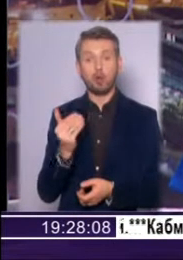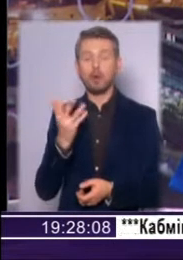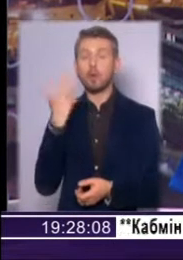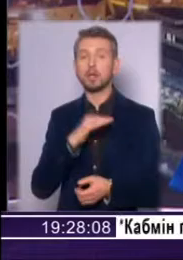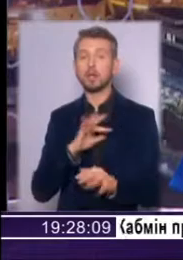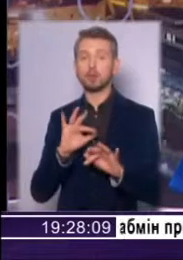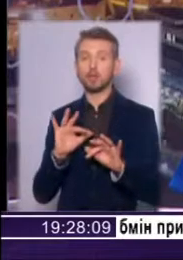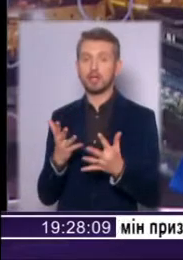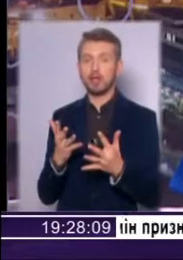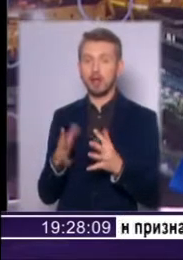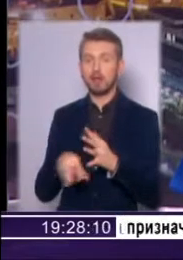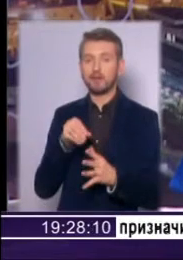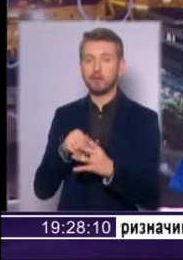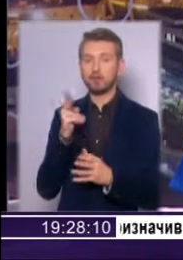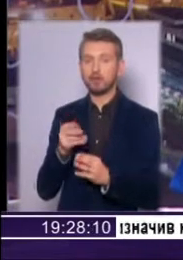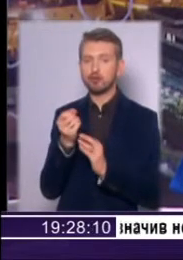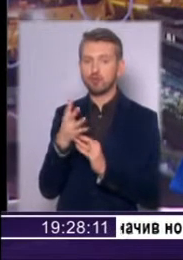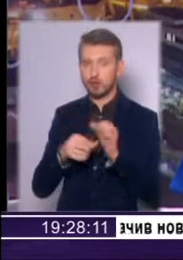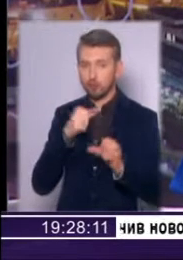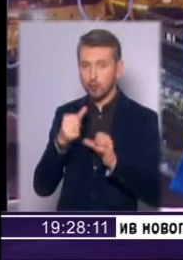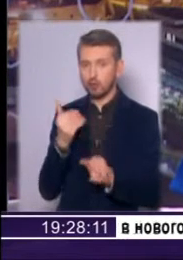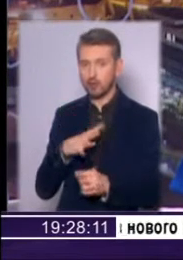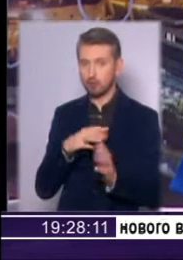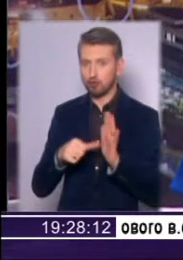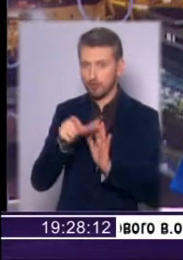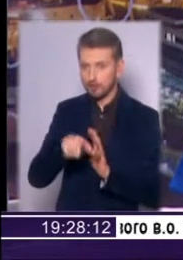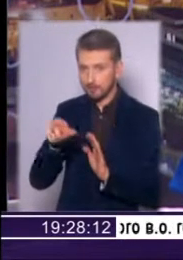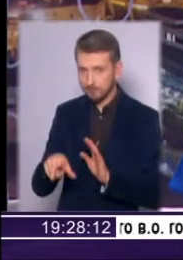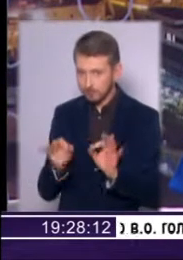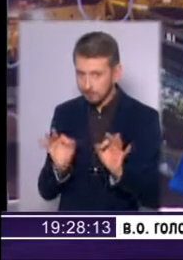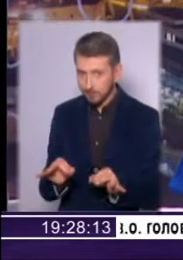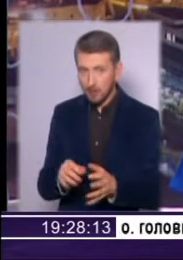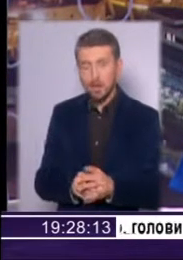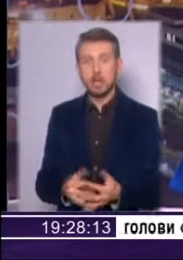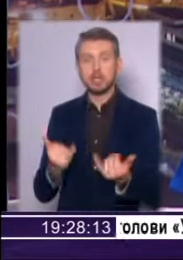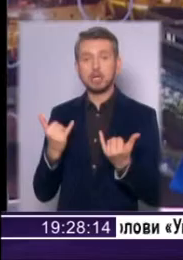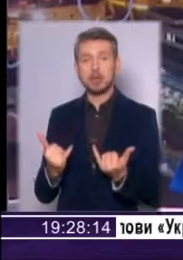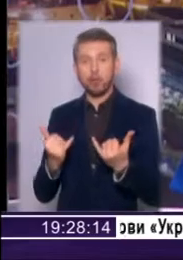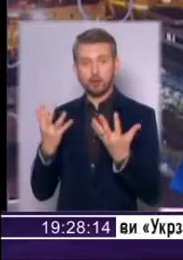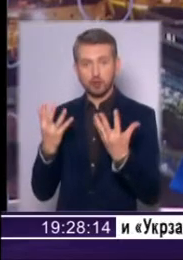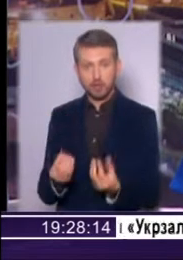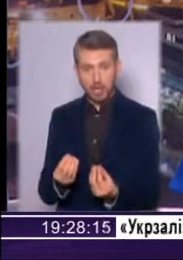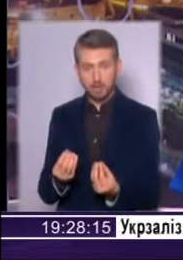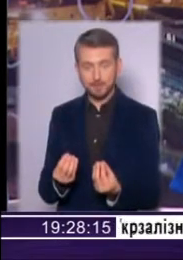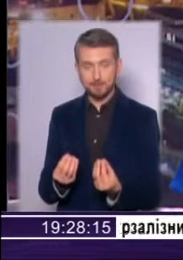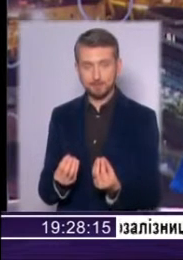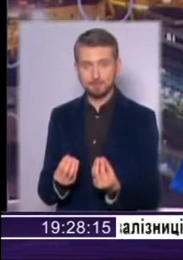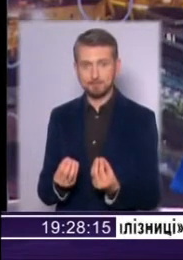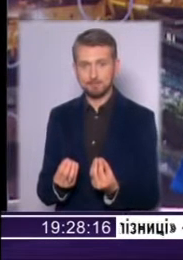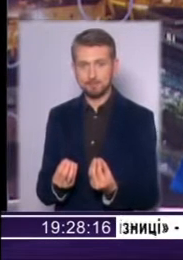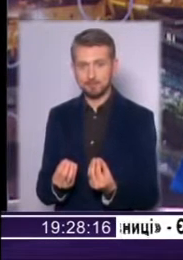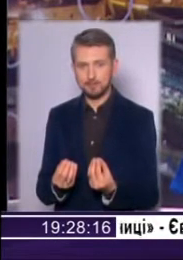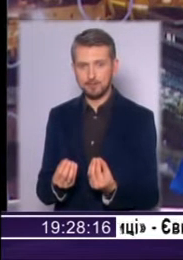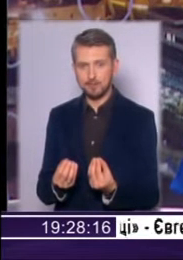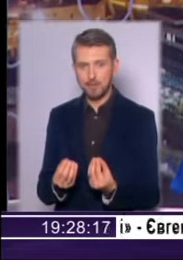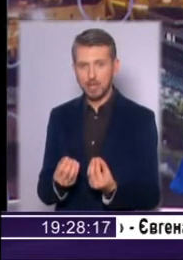відбулися вибори у 2014-му, у вас було шестеро, так? На сьогоднішній день, ну,